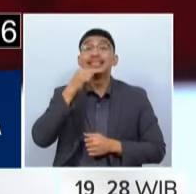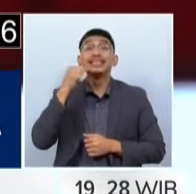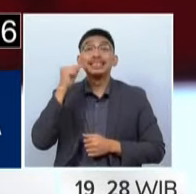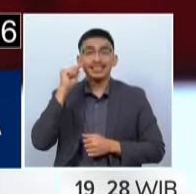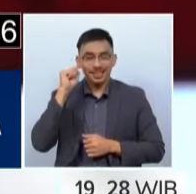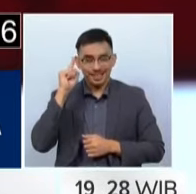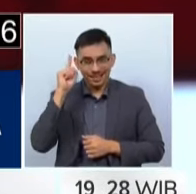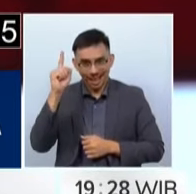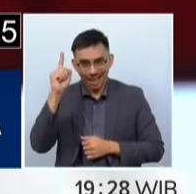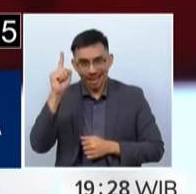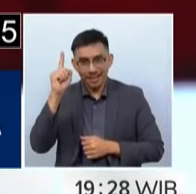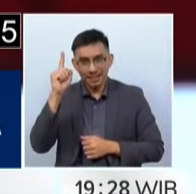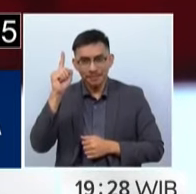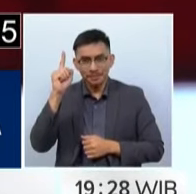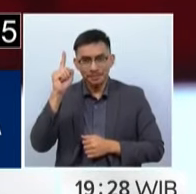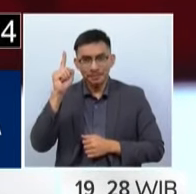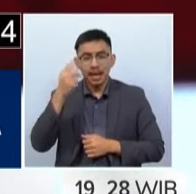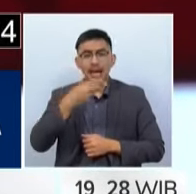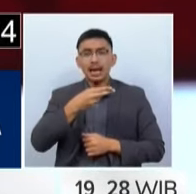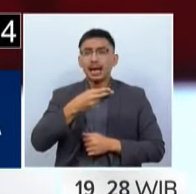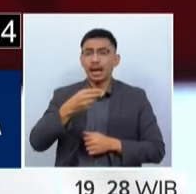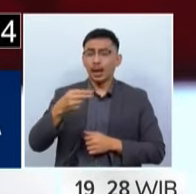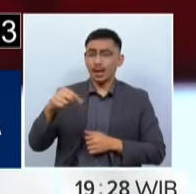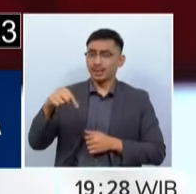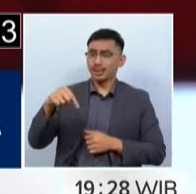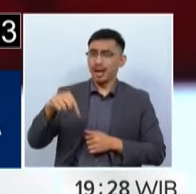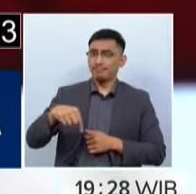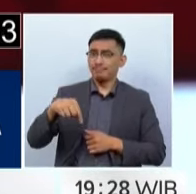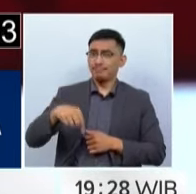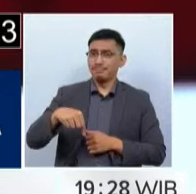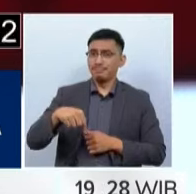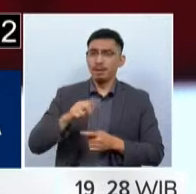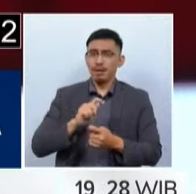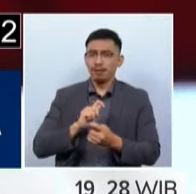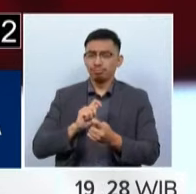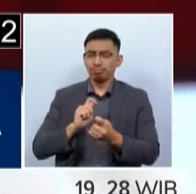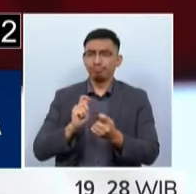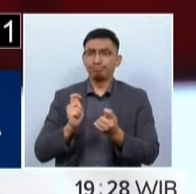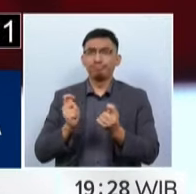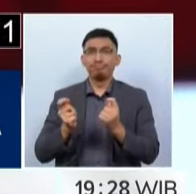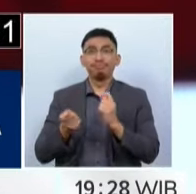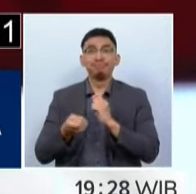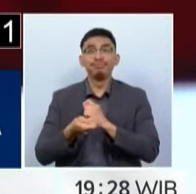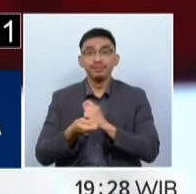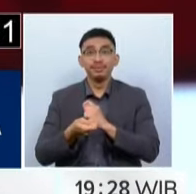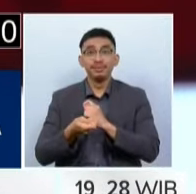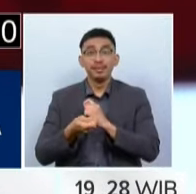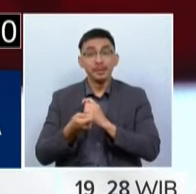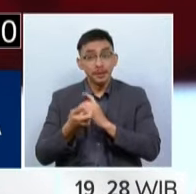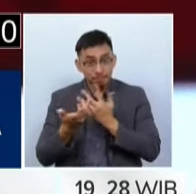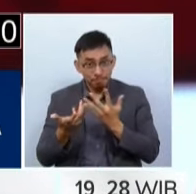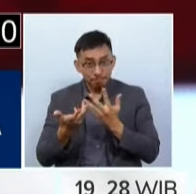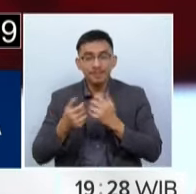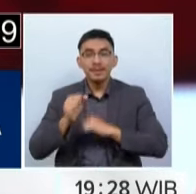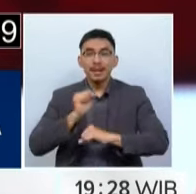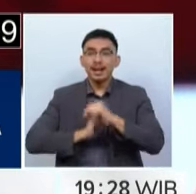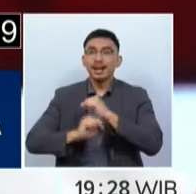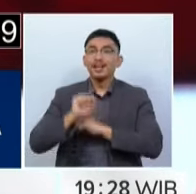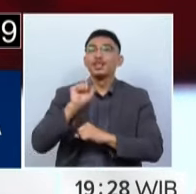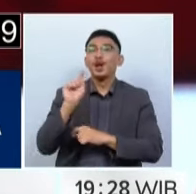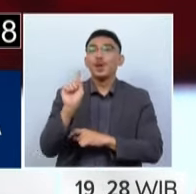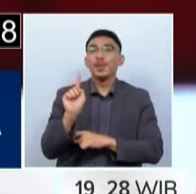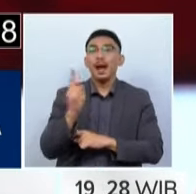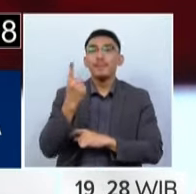mengembalikan posisi Indonesia menjadi pelaku utama di dalam konstelasi global